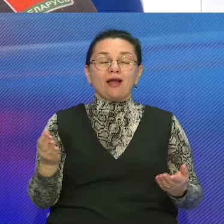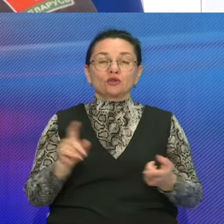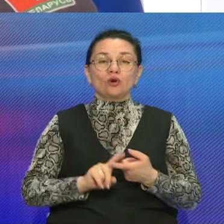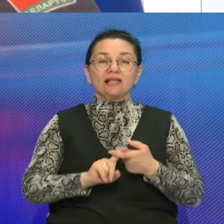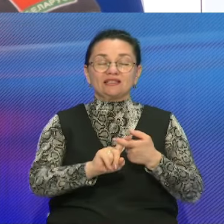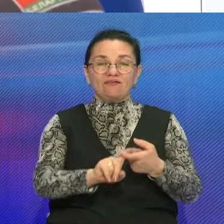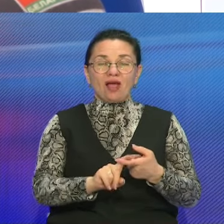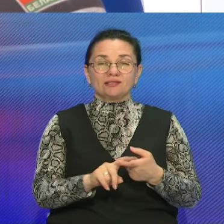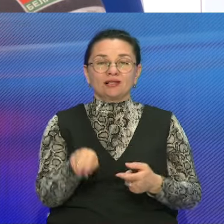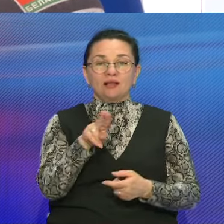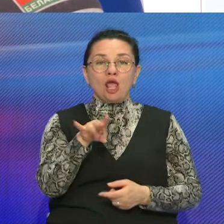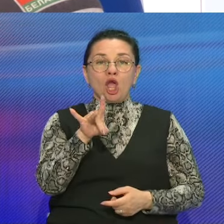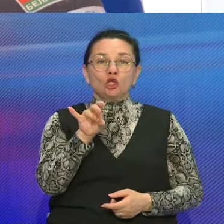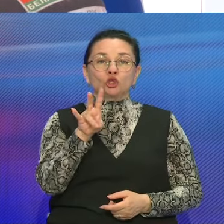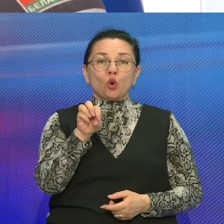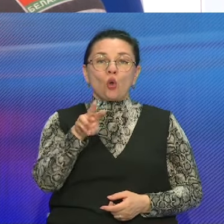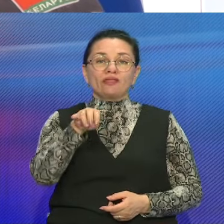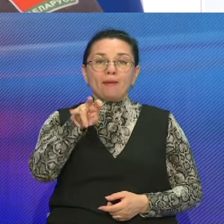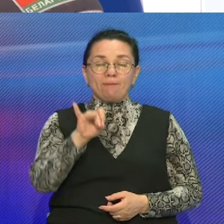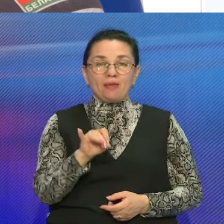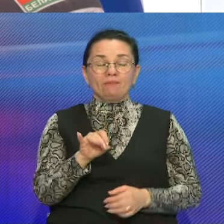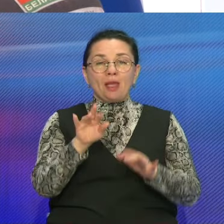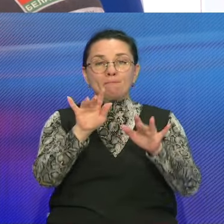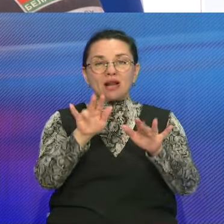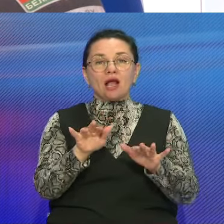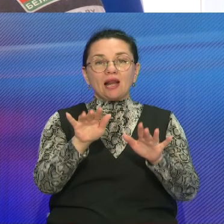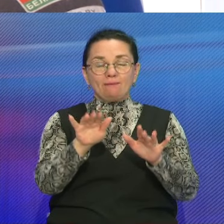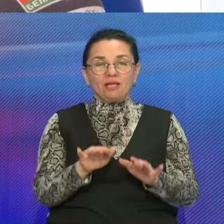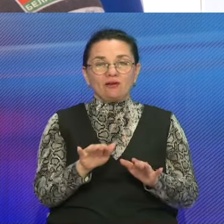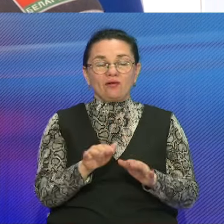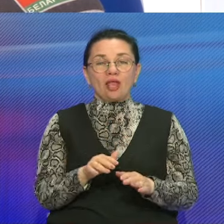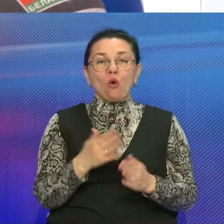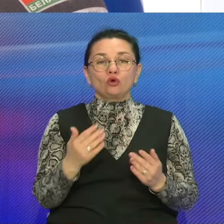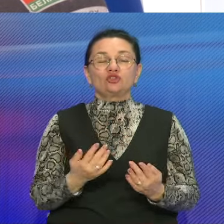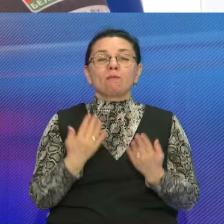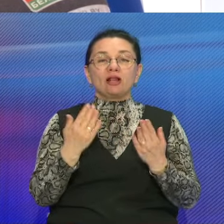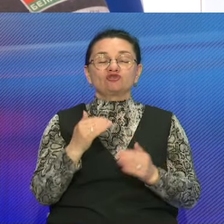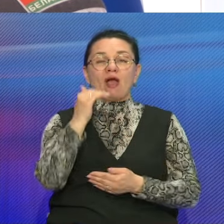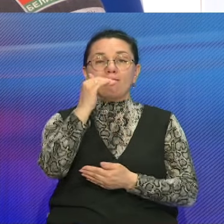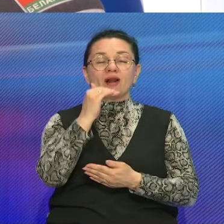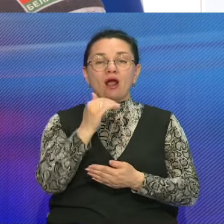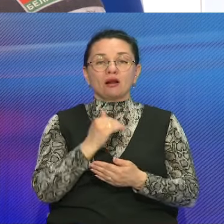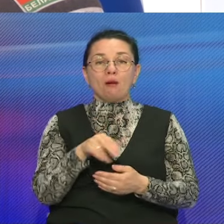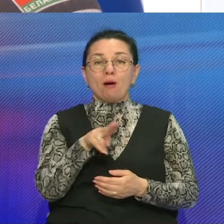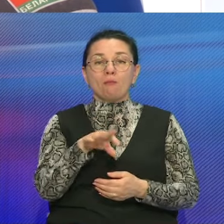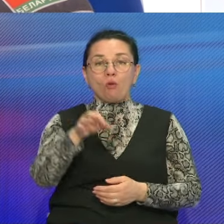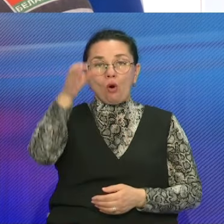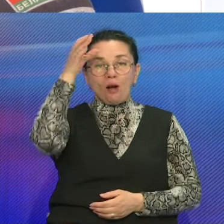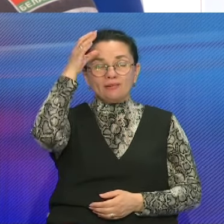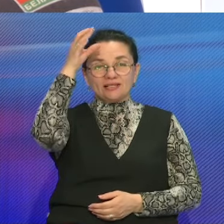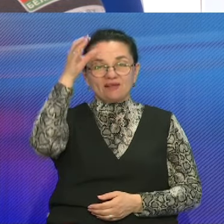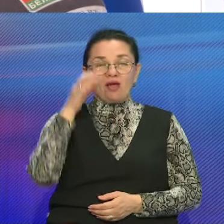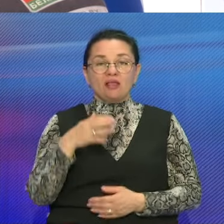беспилотными системами, дронами, программированием. У нас очень большая программа есть по образованию. И здесь мне очень